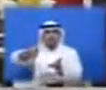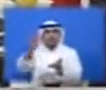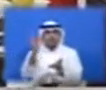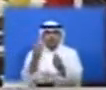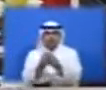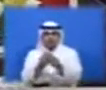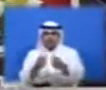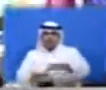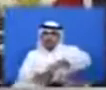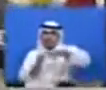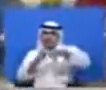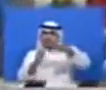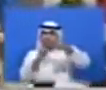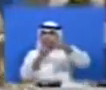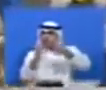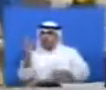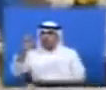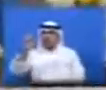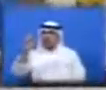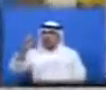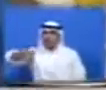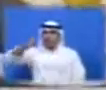ولي العهد الشيخ نواف الأحمد الجابر الصباح.